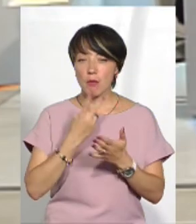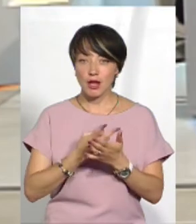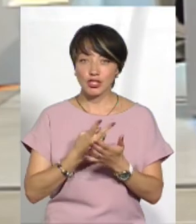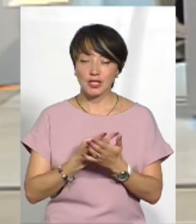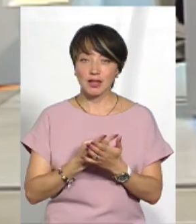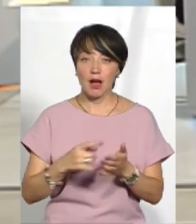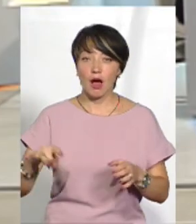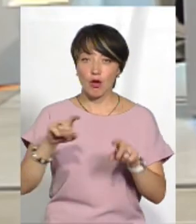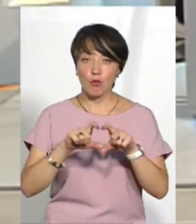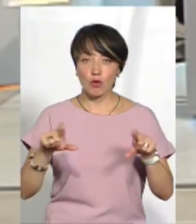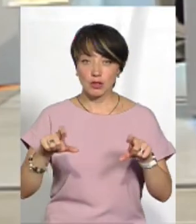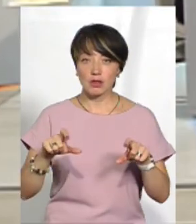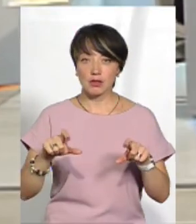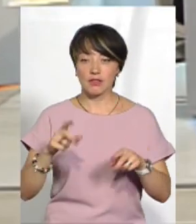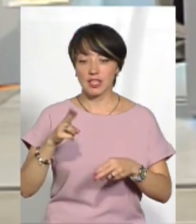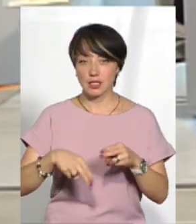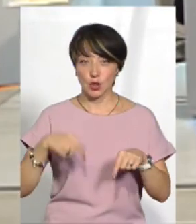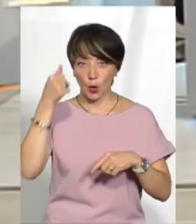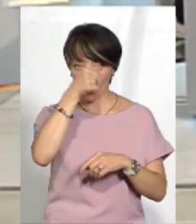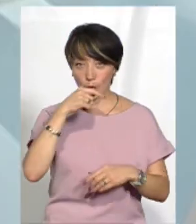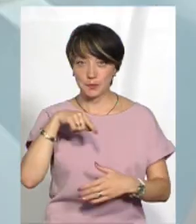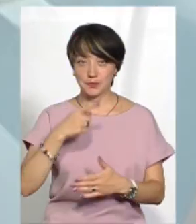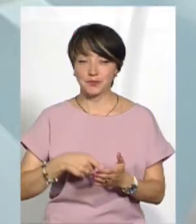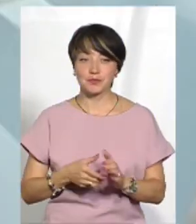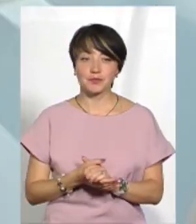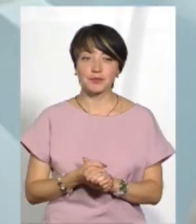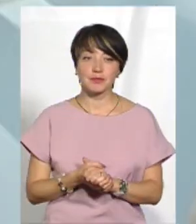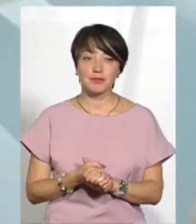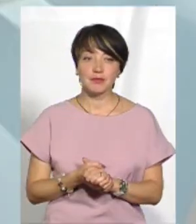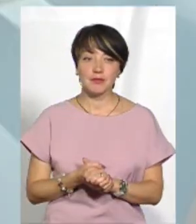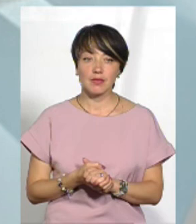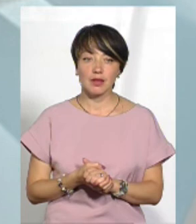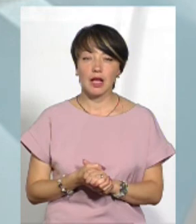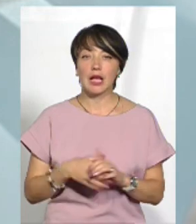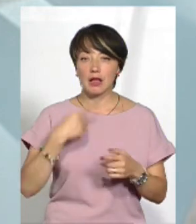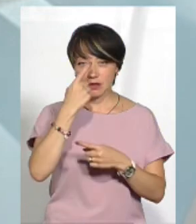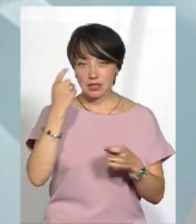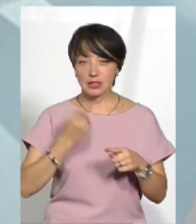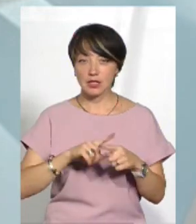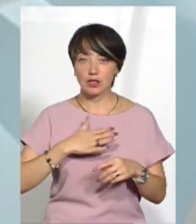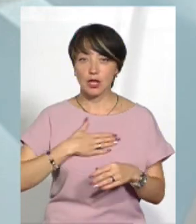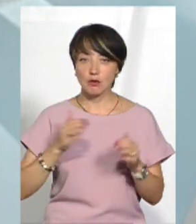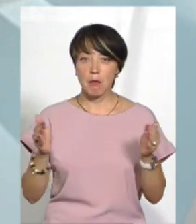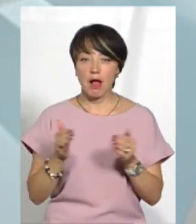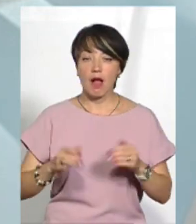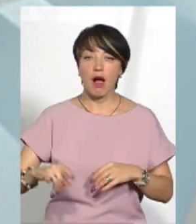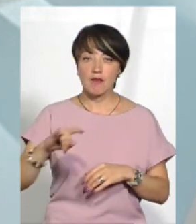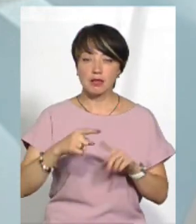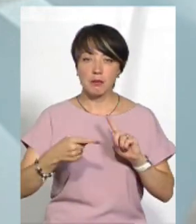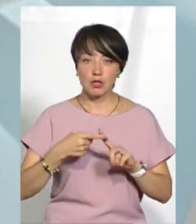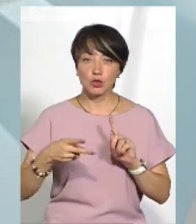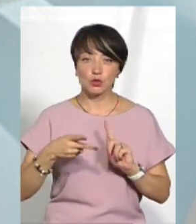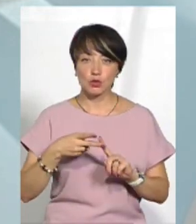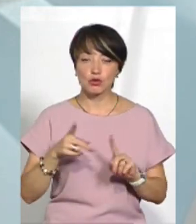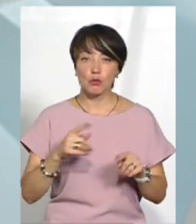бачите аеропорт, скажімо, в кінці цього року? В кінці аеропорту, так як я вже наголошував, це наша мала авіація. Це